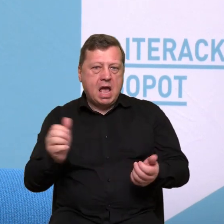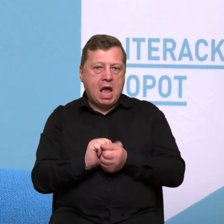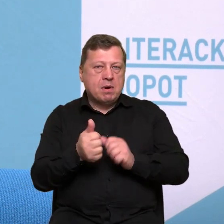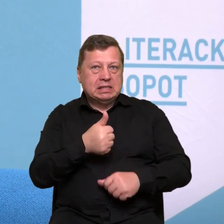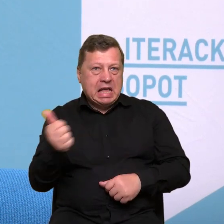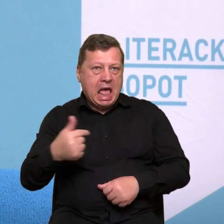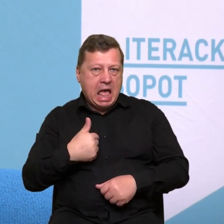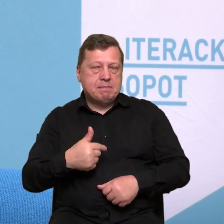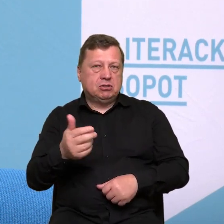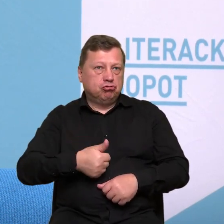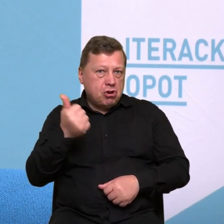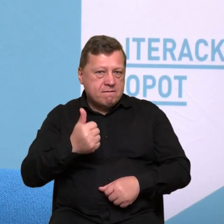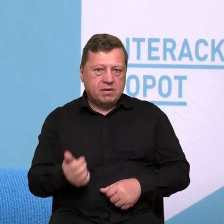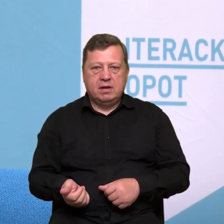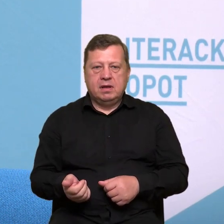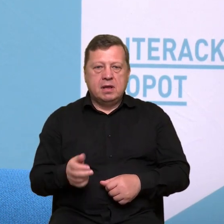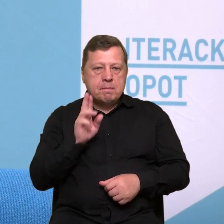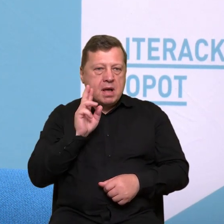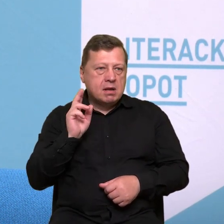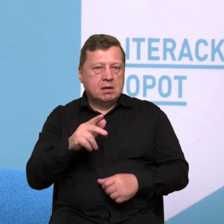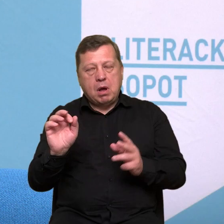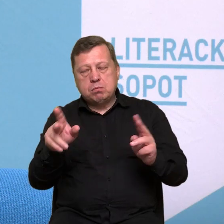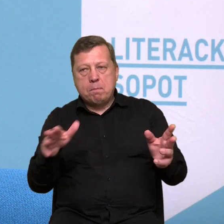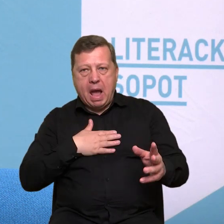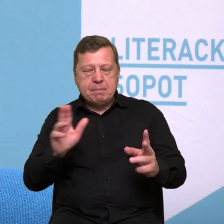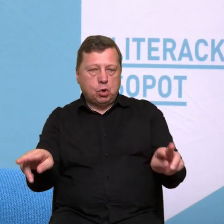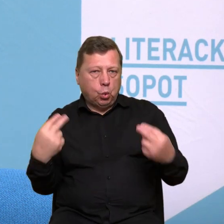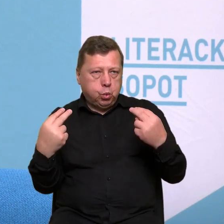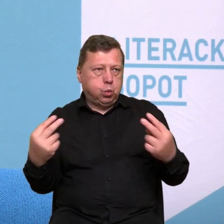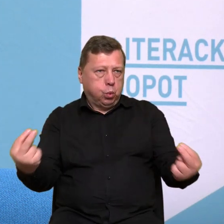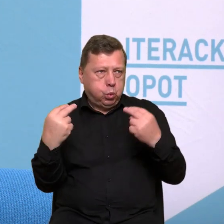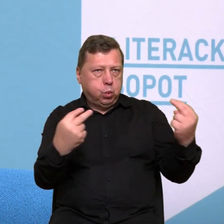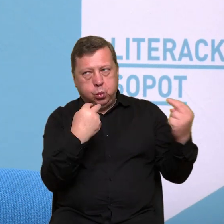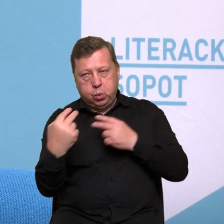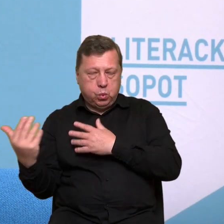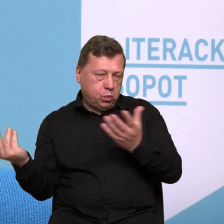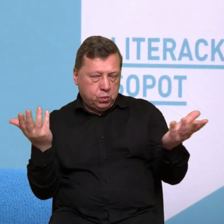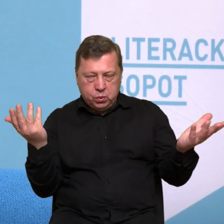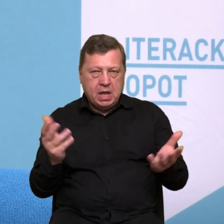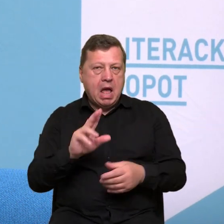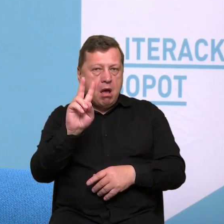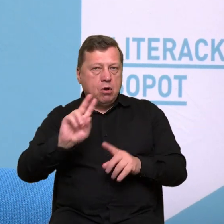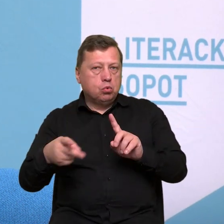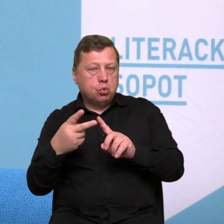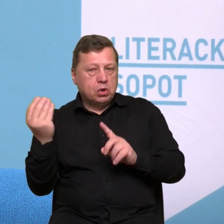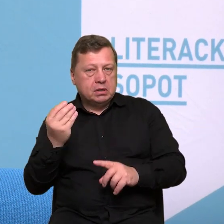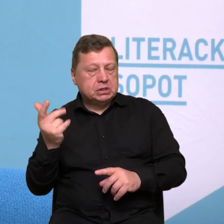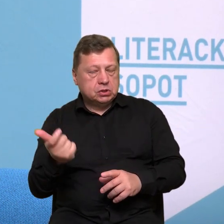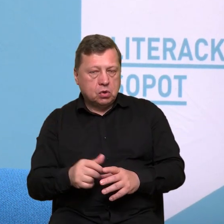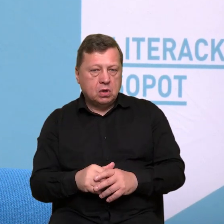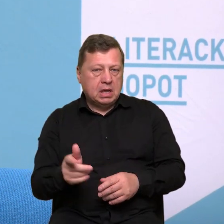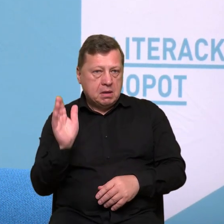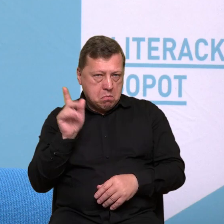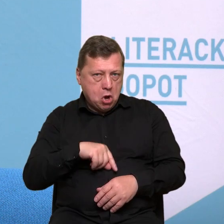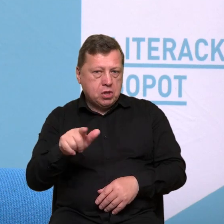same jesteśmy tymi szefowymi, mamy swoich podwładnych i podwładne, ale z drugiej strony zawsze potrafimy sobie